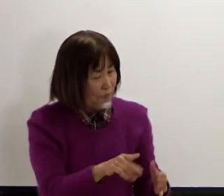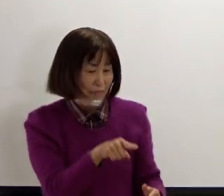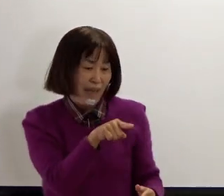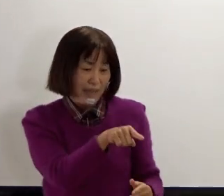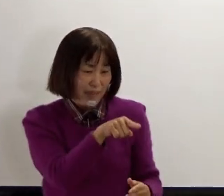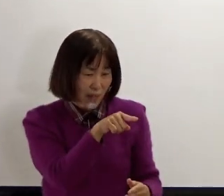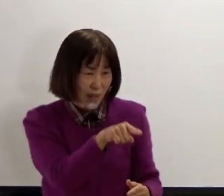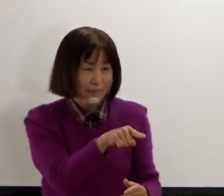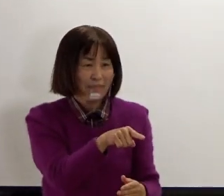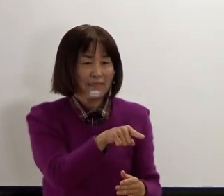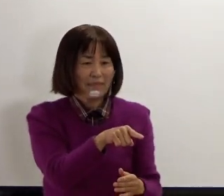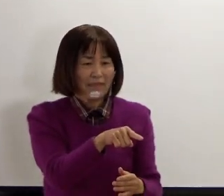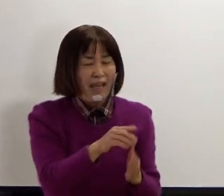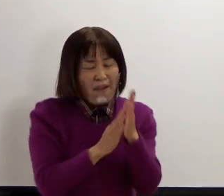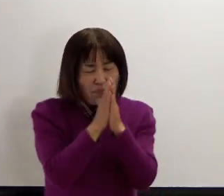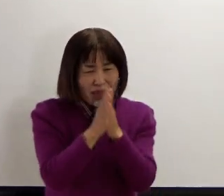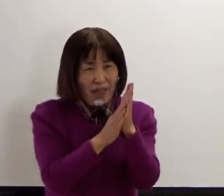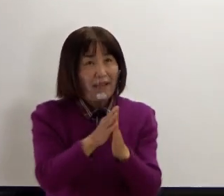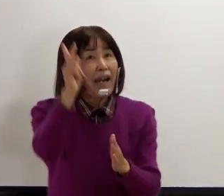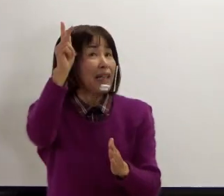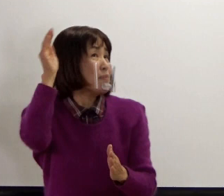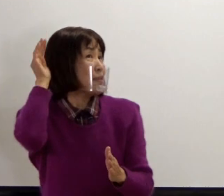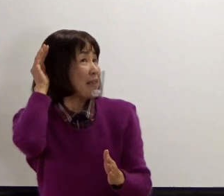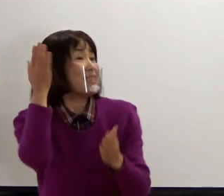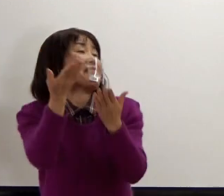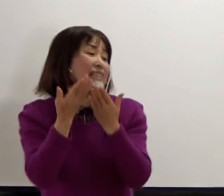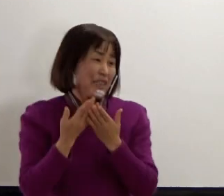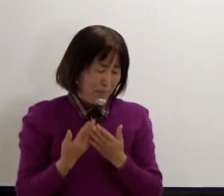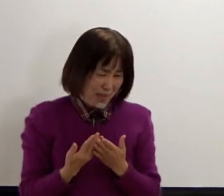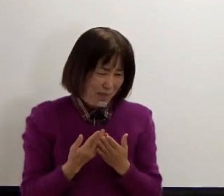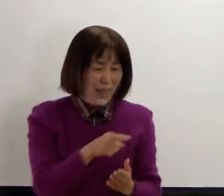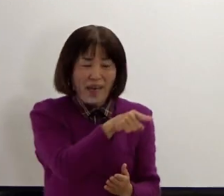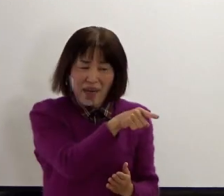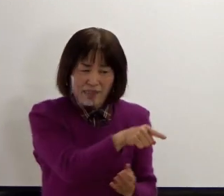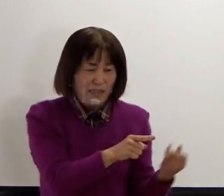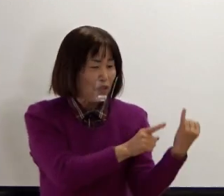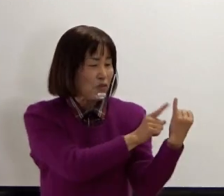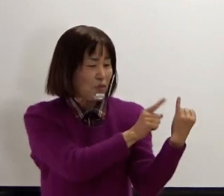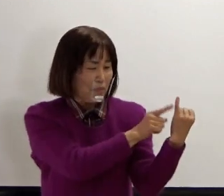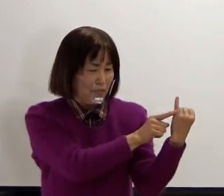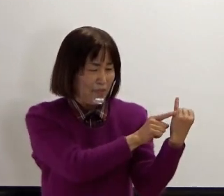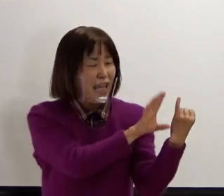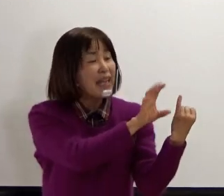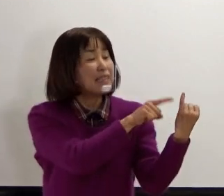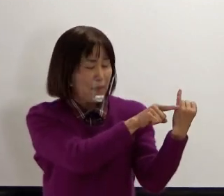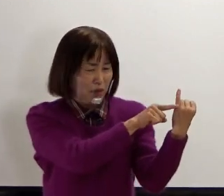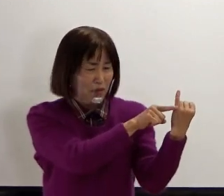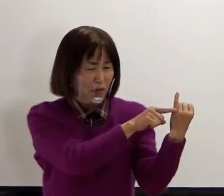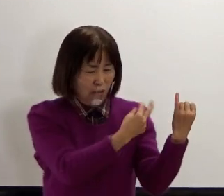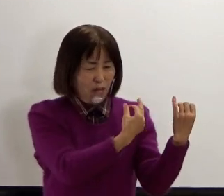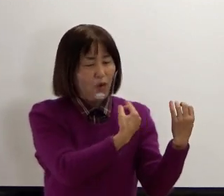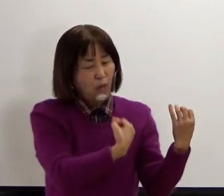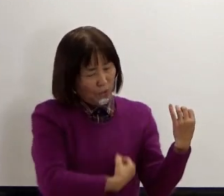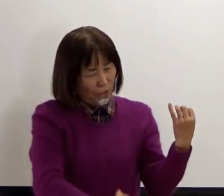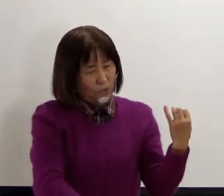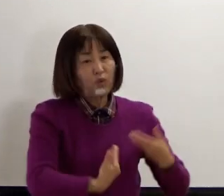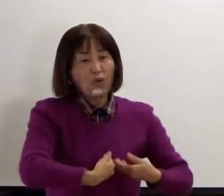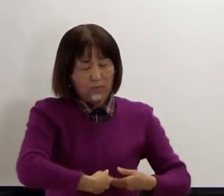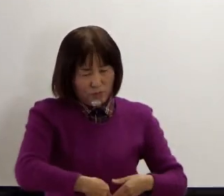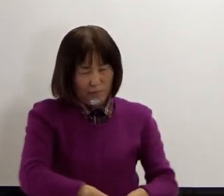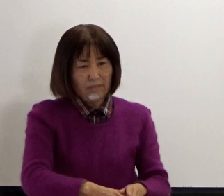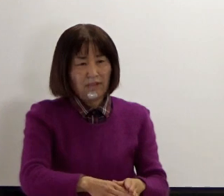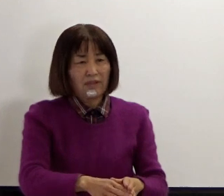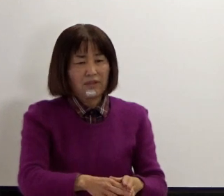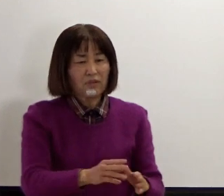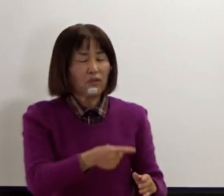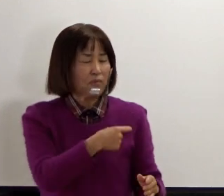天使は言った。恐れることはない、ザカリア、あなたの願いは聞き入れられた。あなたの妻エリサベト